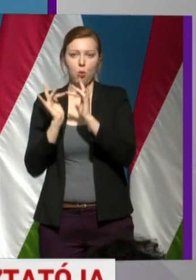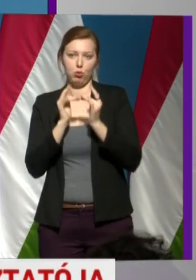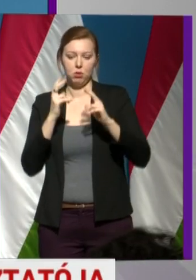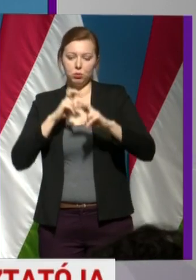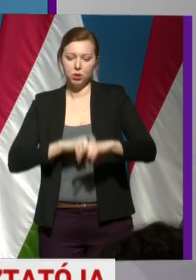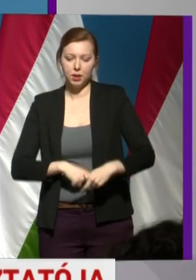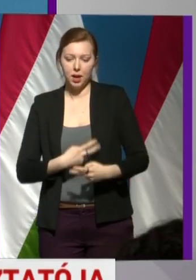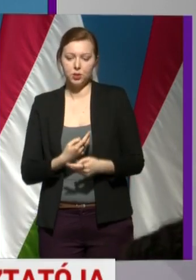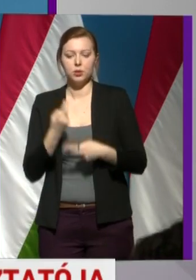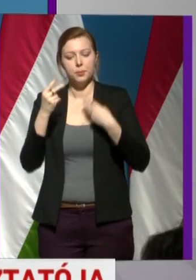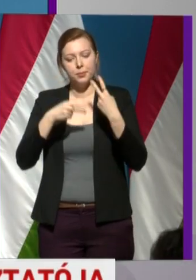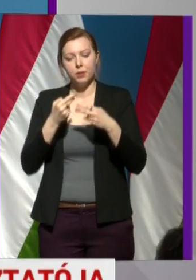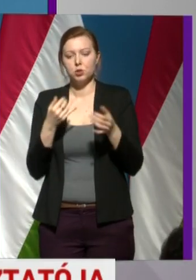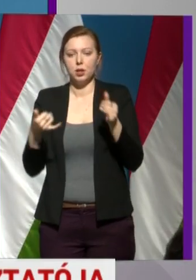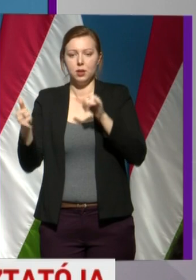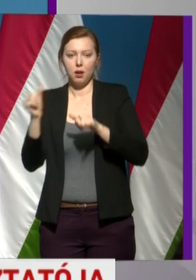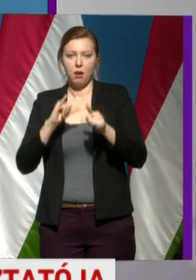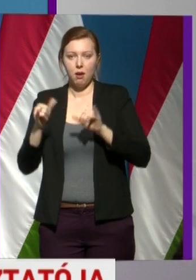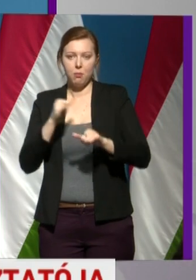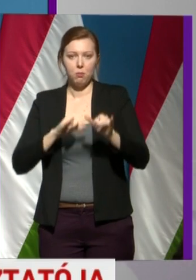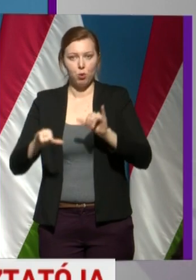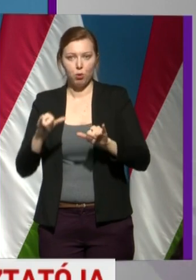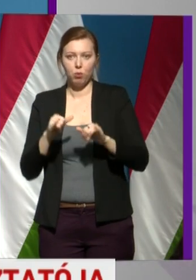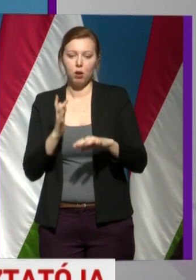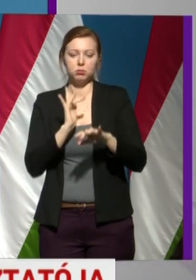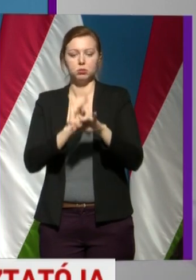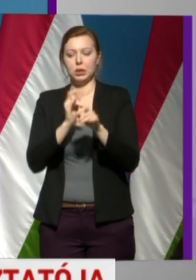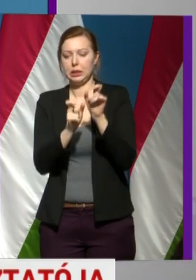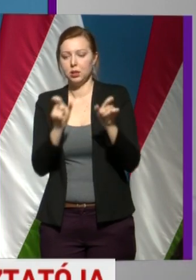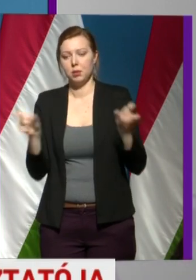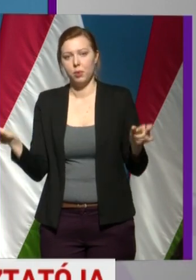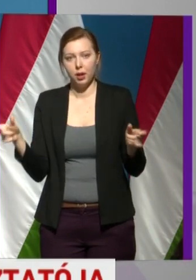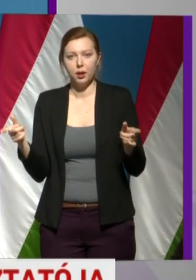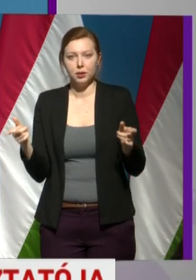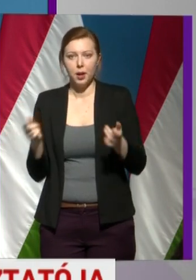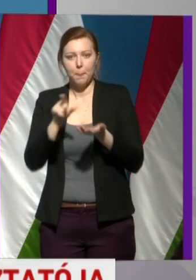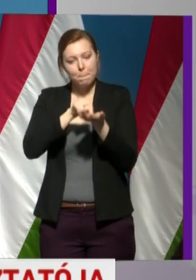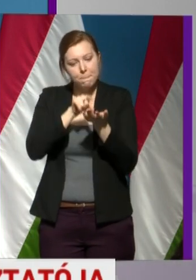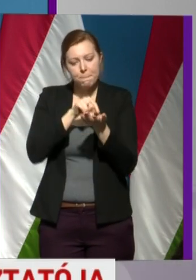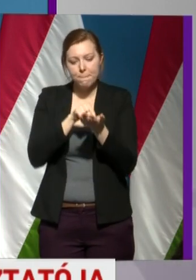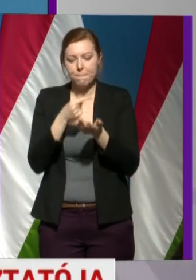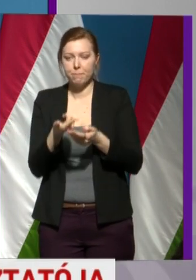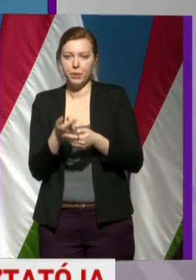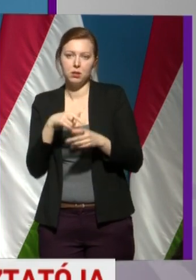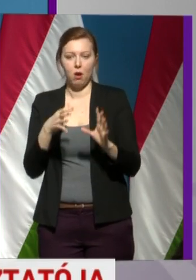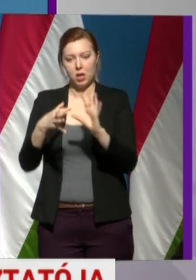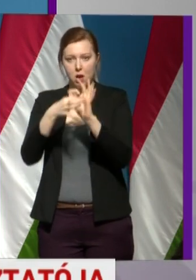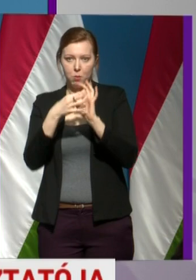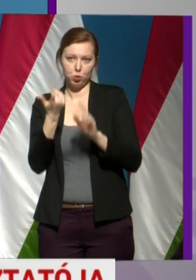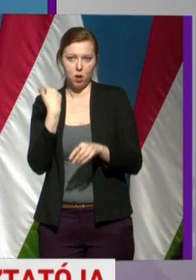megvizsgálják a laborok azoknak az érintett személyeknek a mintáit, akik kapcsolatba